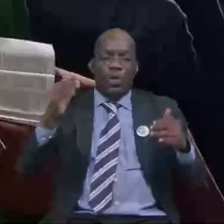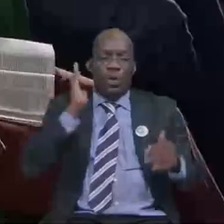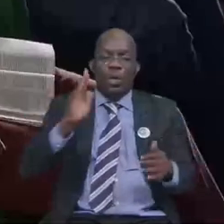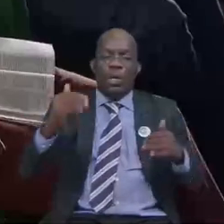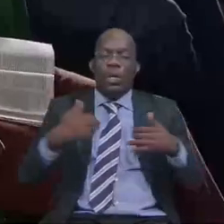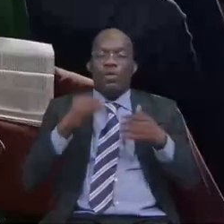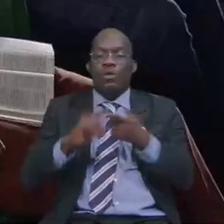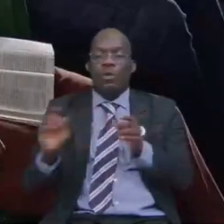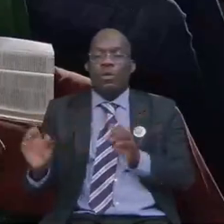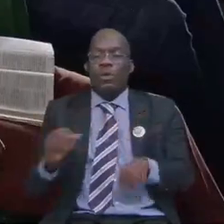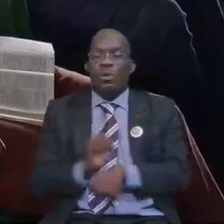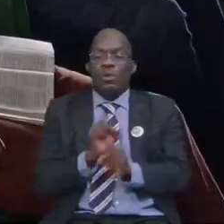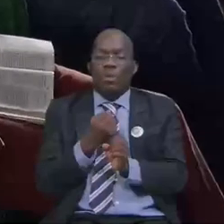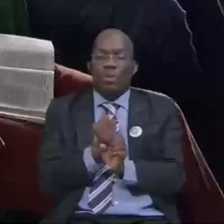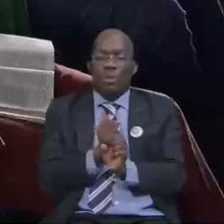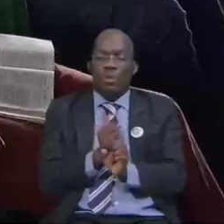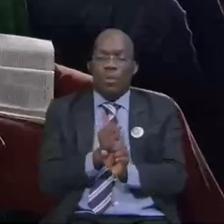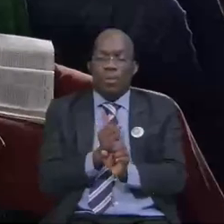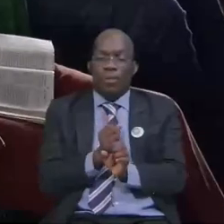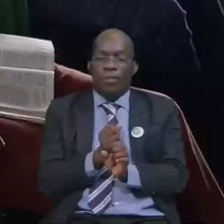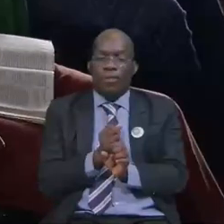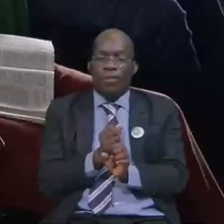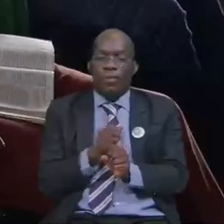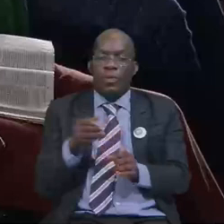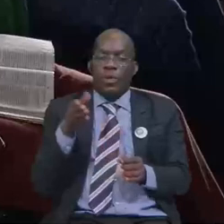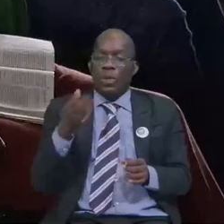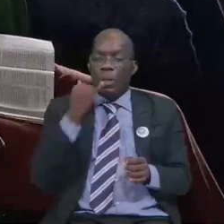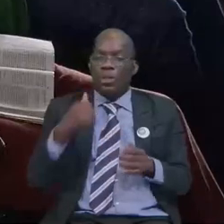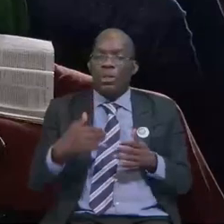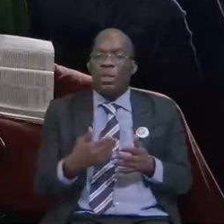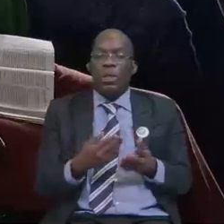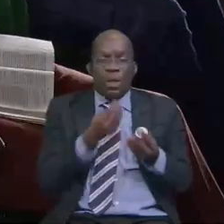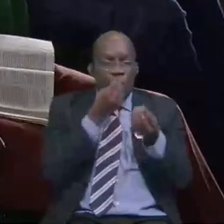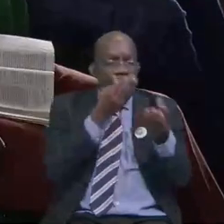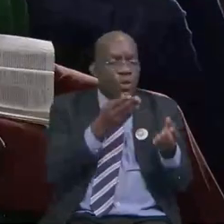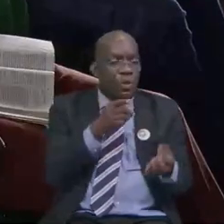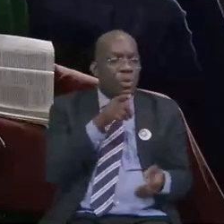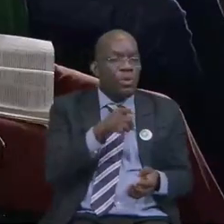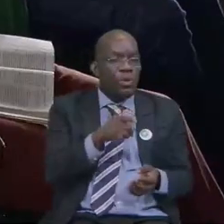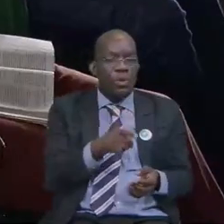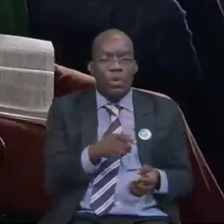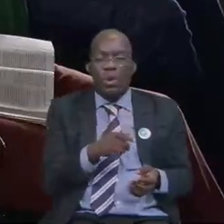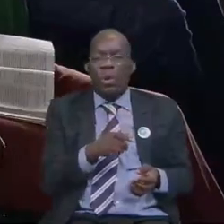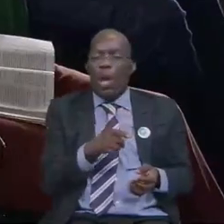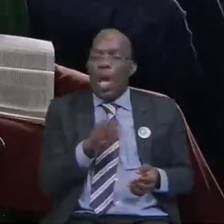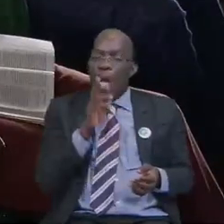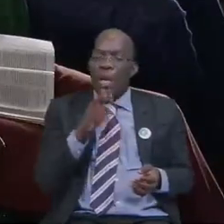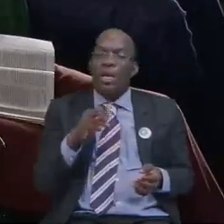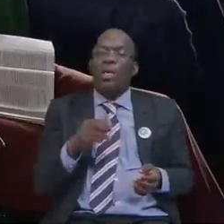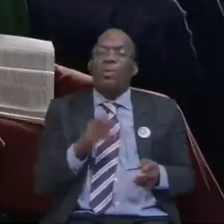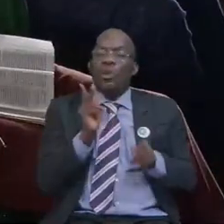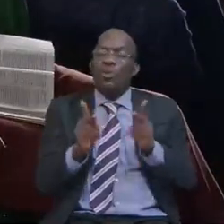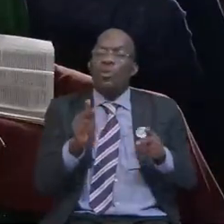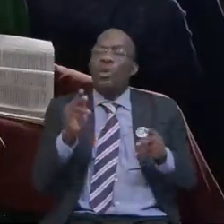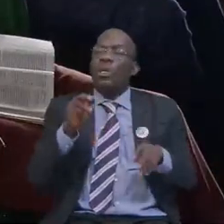l'université et il y a des nouvelles qui circulent là-bas dans au village les gens